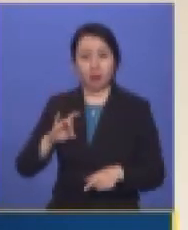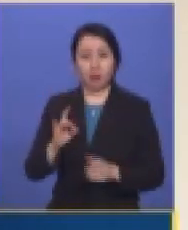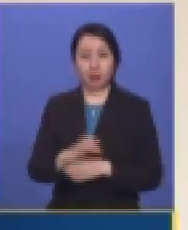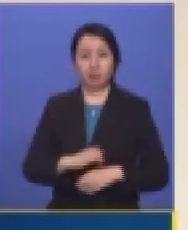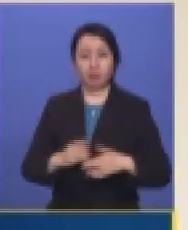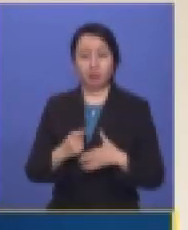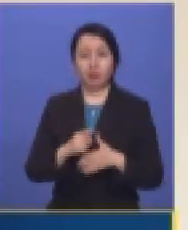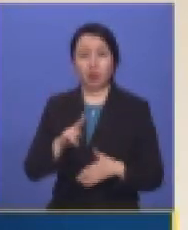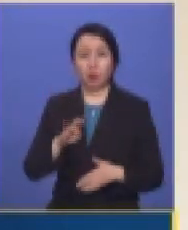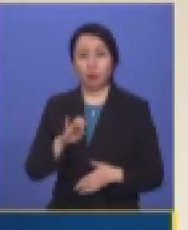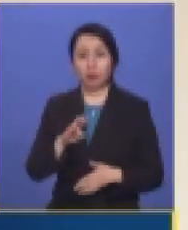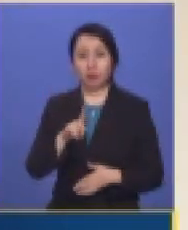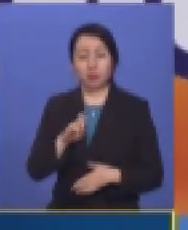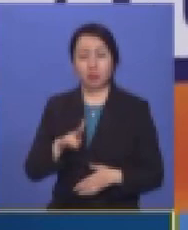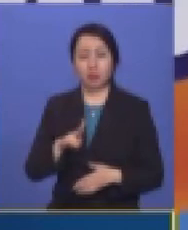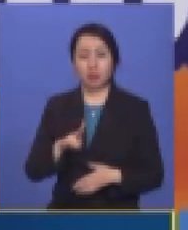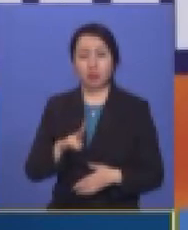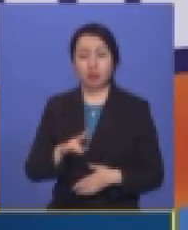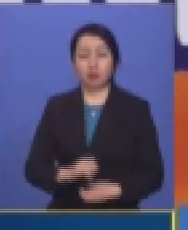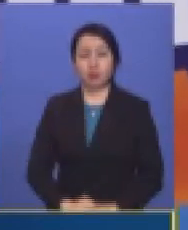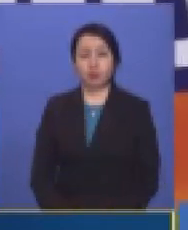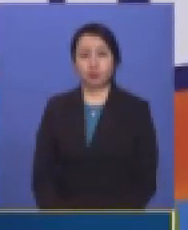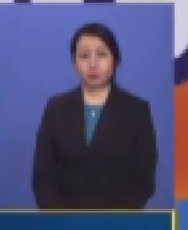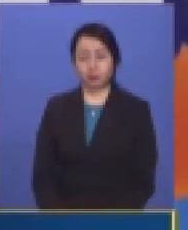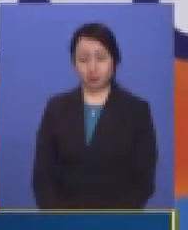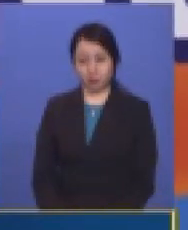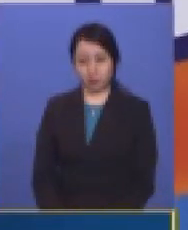консерваторию имени Курмангазы. Адилия Кушекова, Адиль Нуржанов, служба новостей.